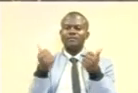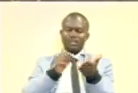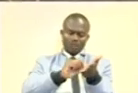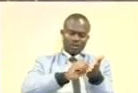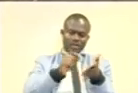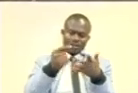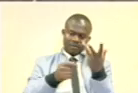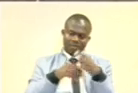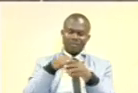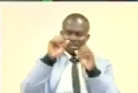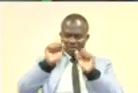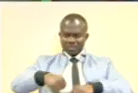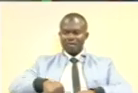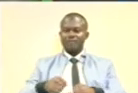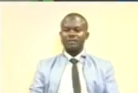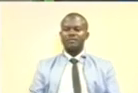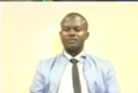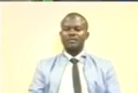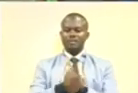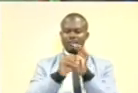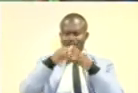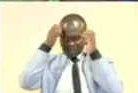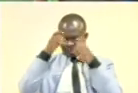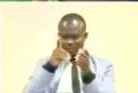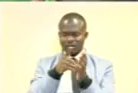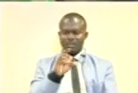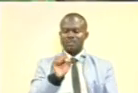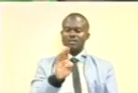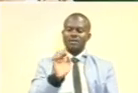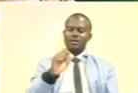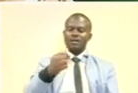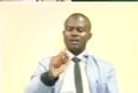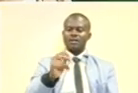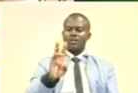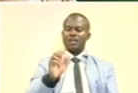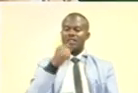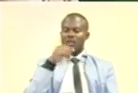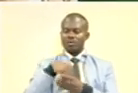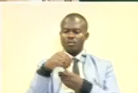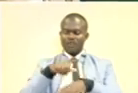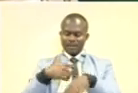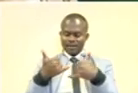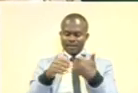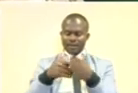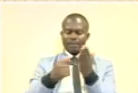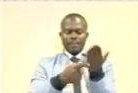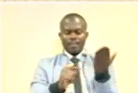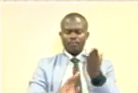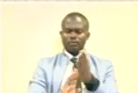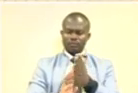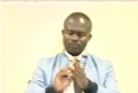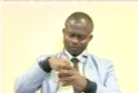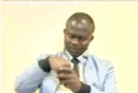ibyo najya kurangura nabishobora Mukuke mu burezi Dr. Sebaganwa Alphonse avuga ko muri ibi bihe ikoranabuhanga rigenda ryinjira mu